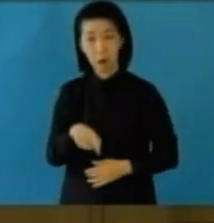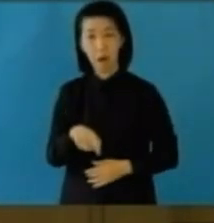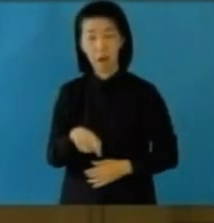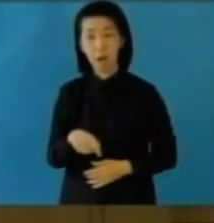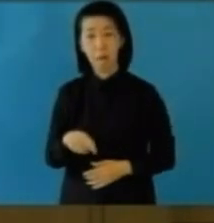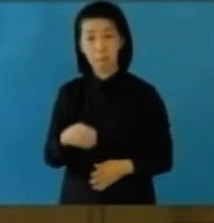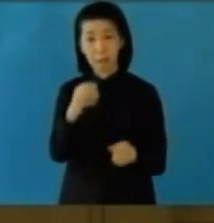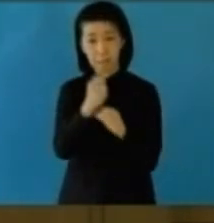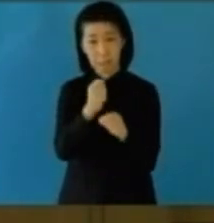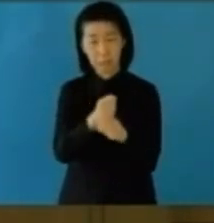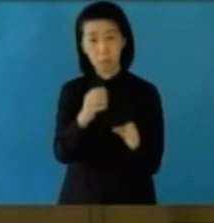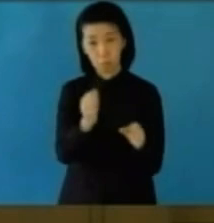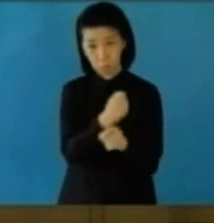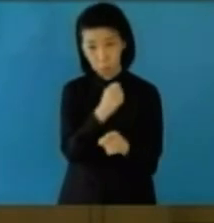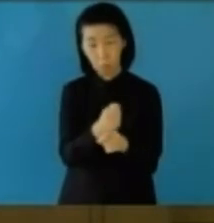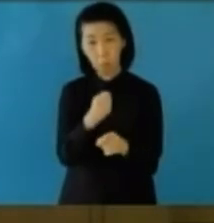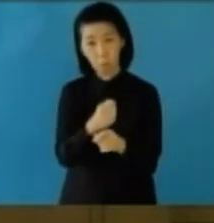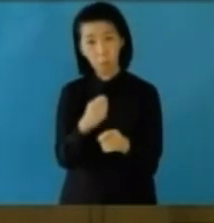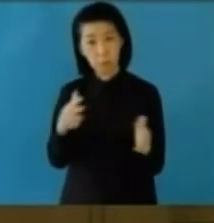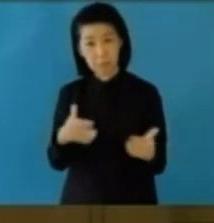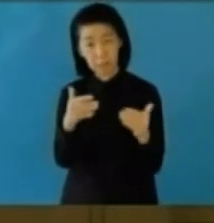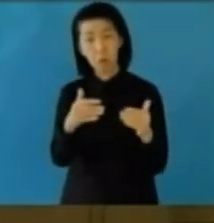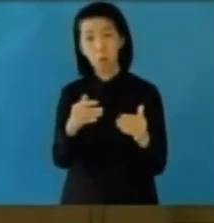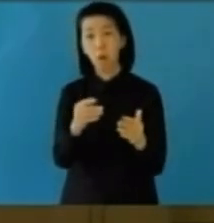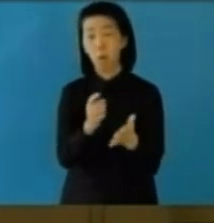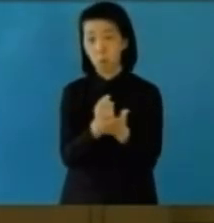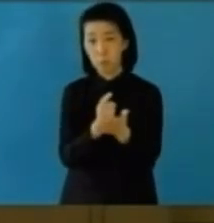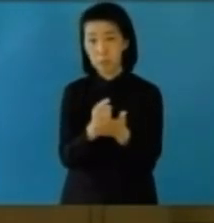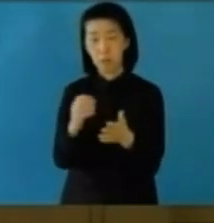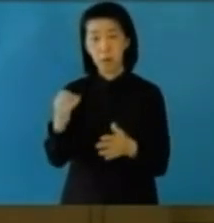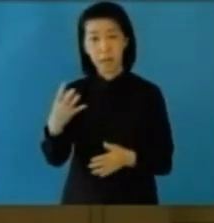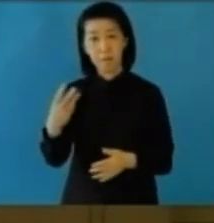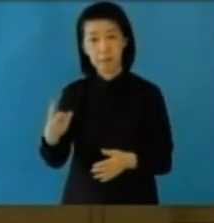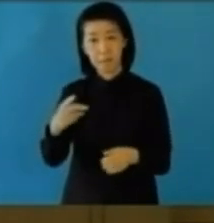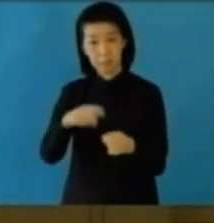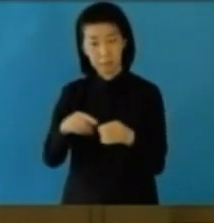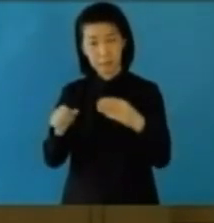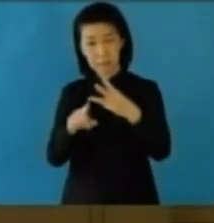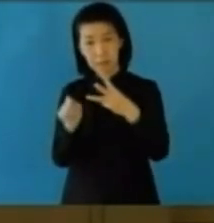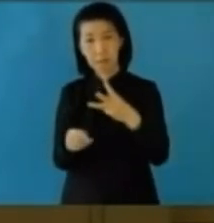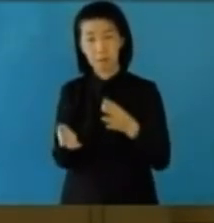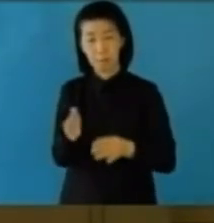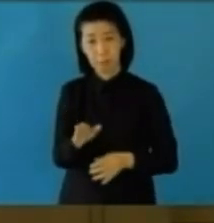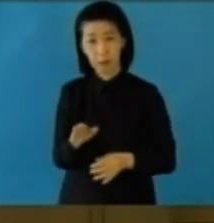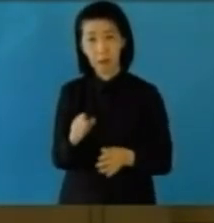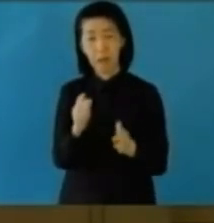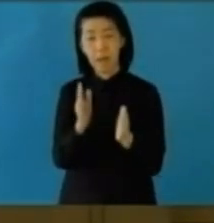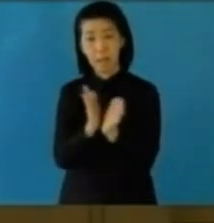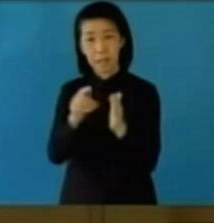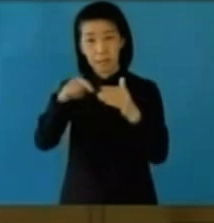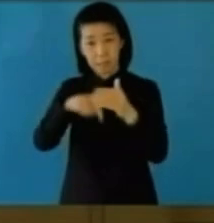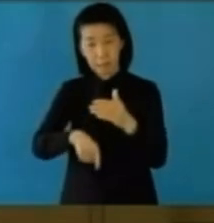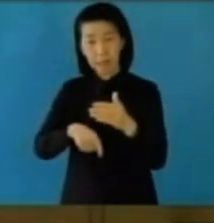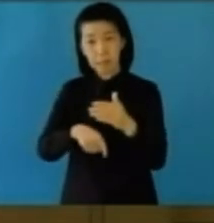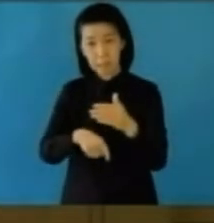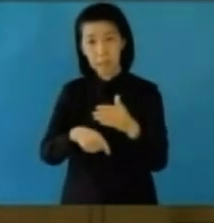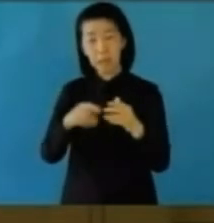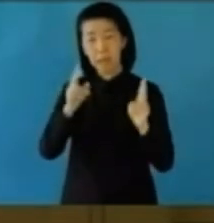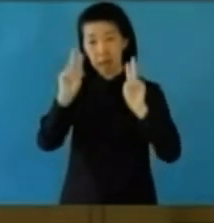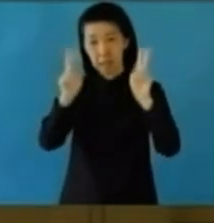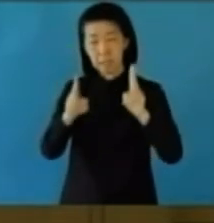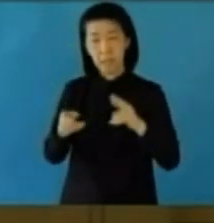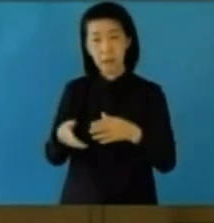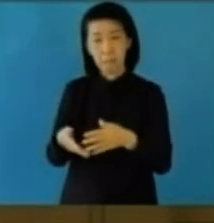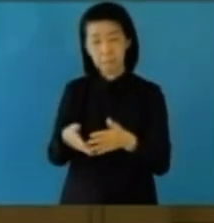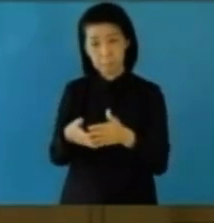業振興方針を令和3年3月に改定し、県内に一定の産業集積が図られている食